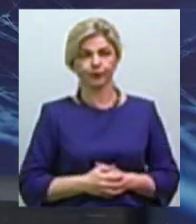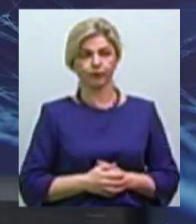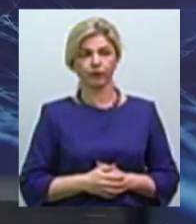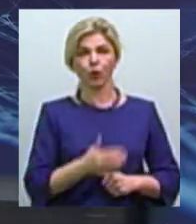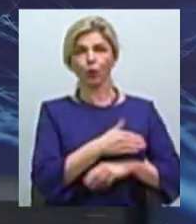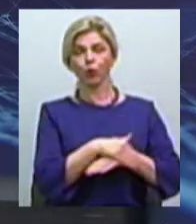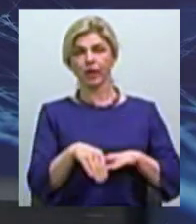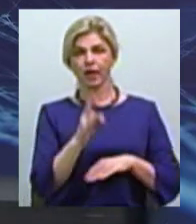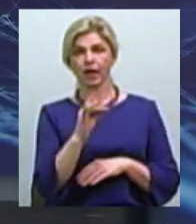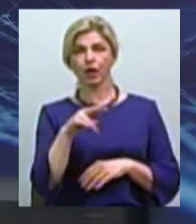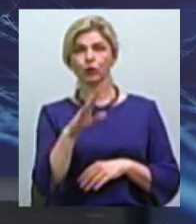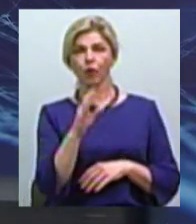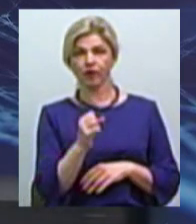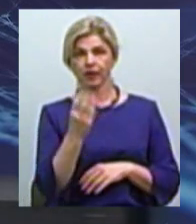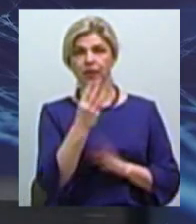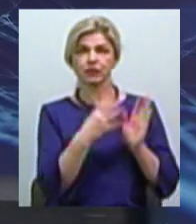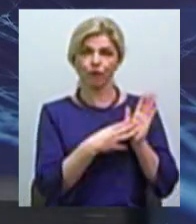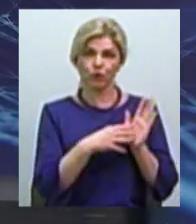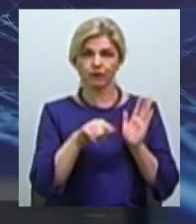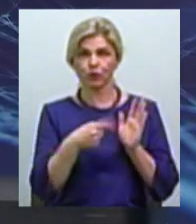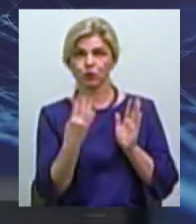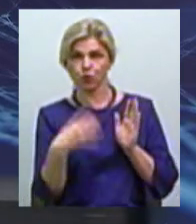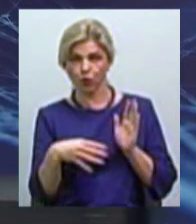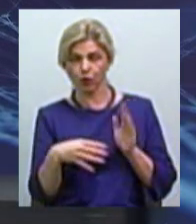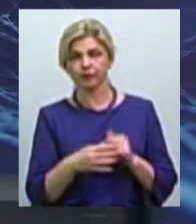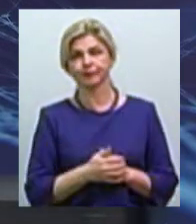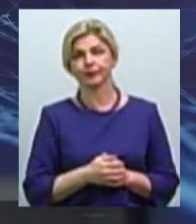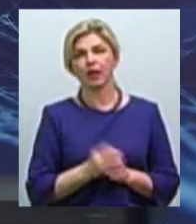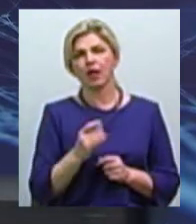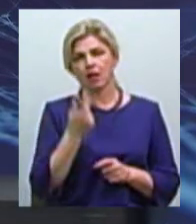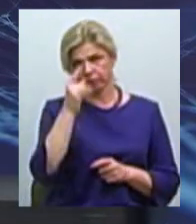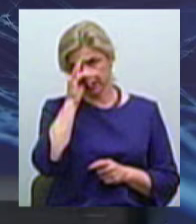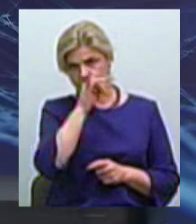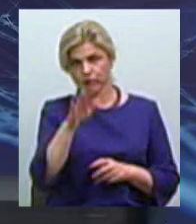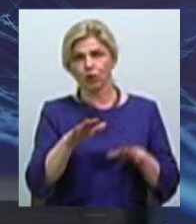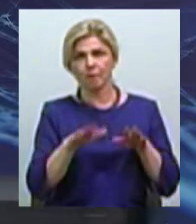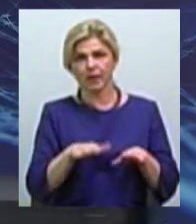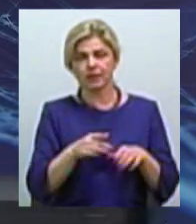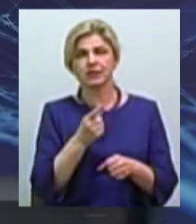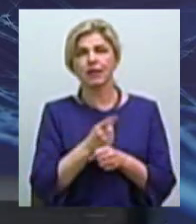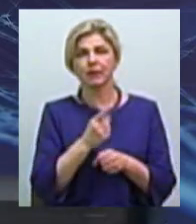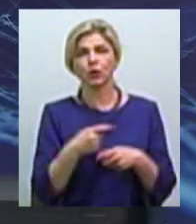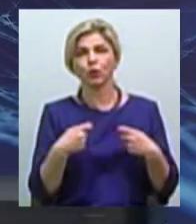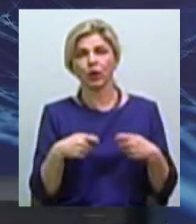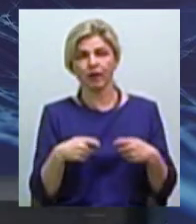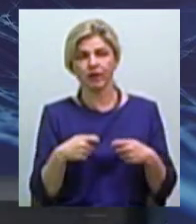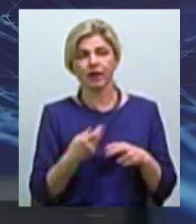Крилова 38-40. Це і найбільше таке відоме місце несанкціонованої торгівлі –